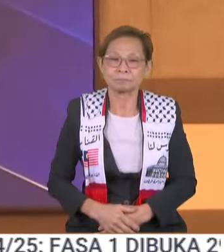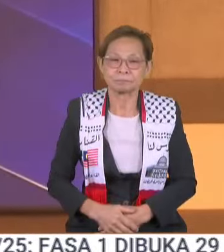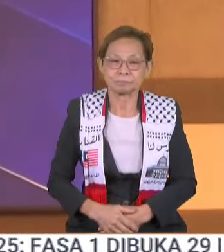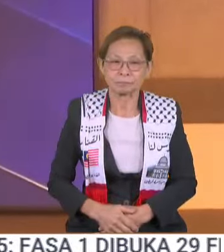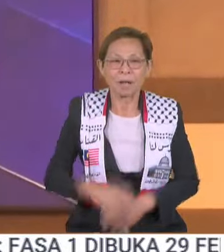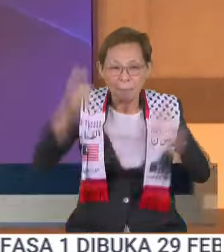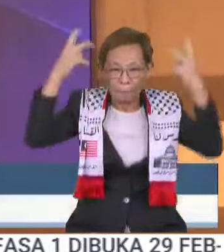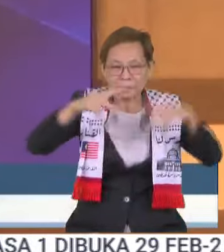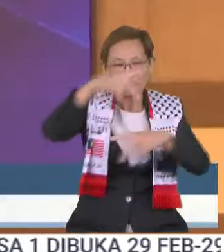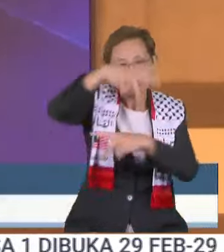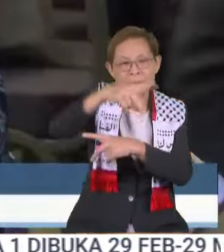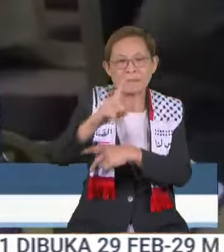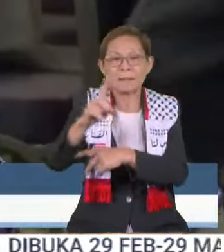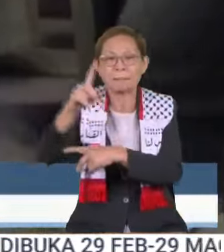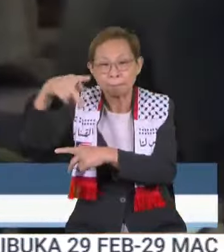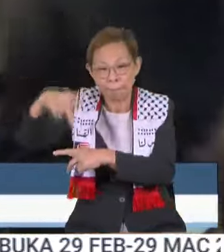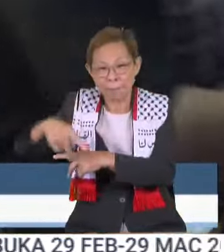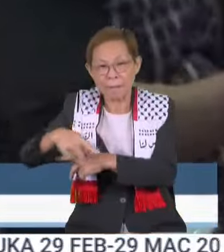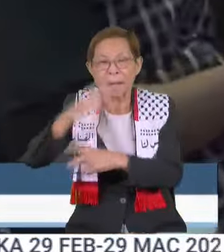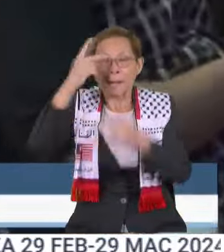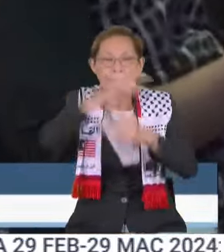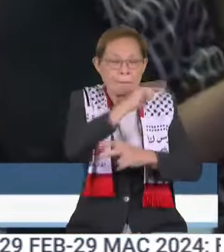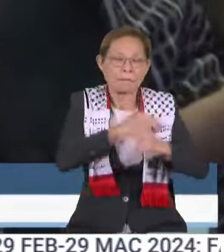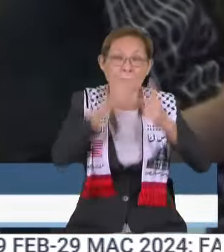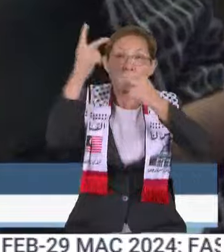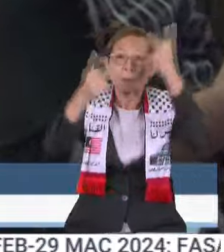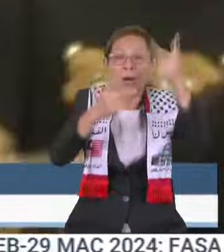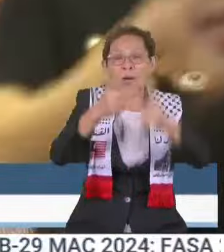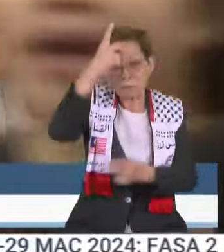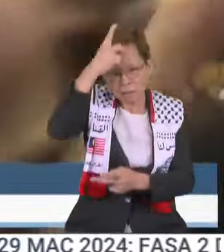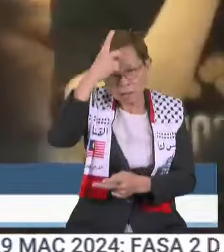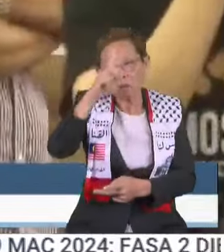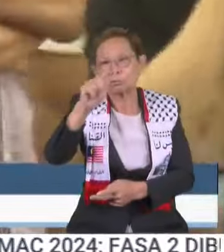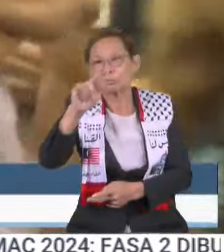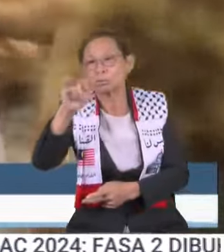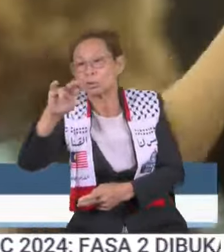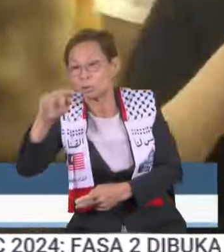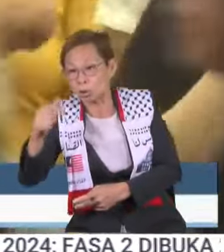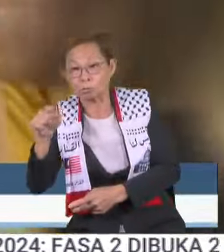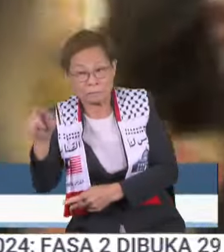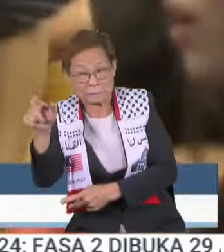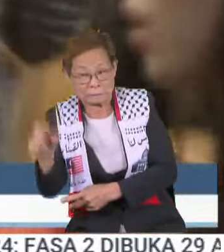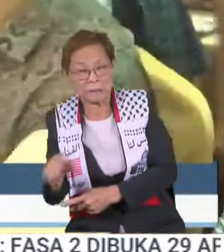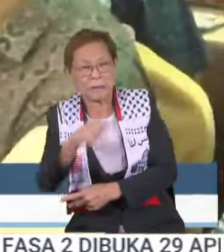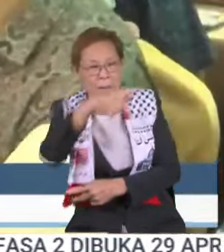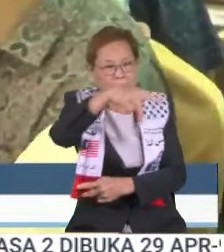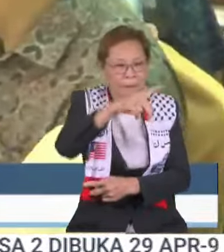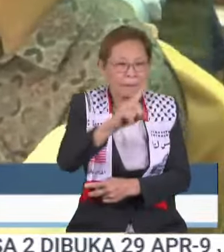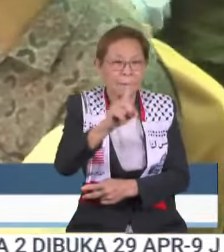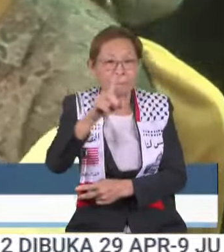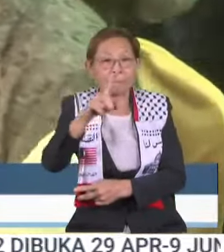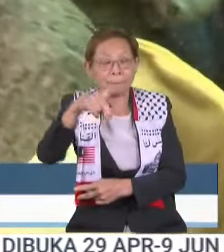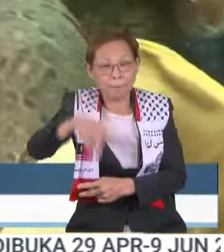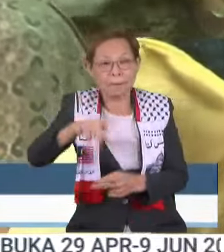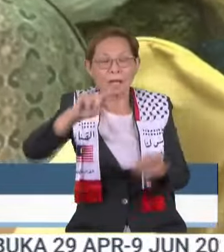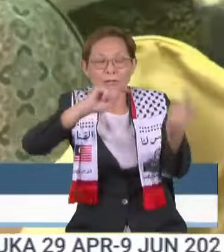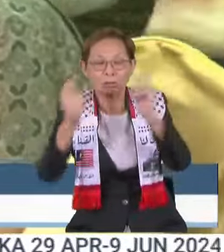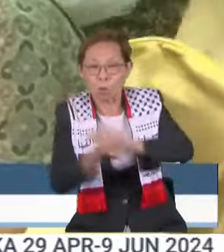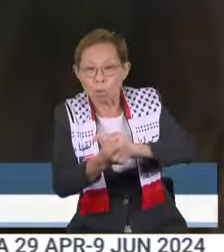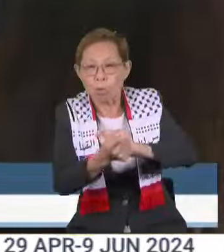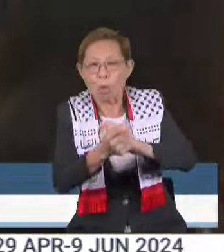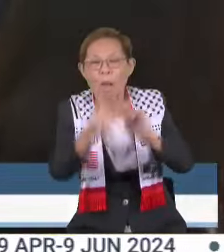Menurut Presiden PDP yang juga Menteri Pelancongan, Seni dan Budaya, Dato' Sri Tiong King Sing, PDP akan meminda perlembagaan